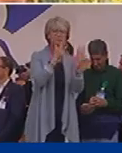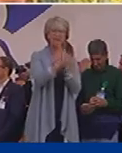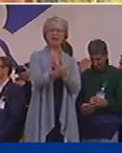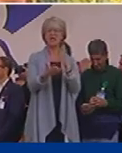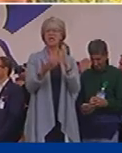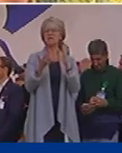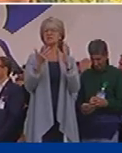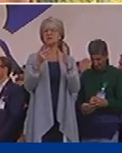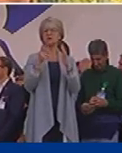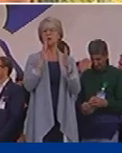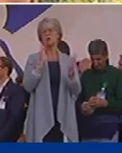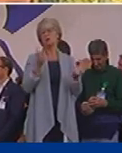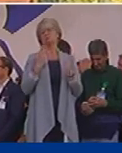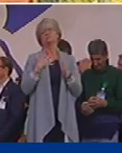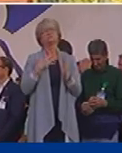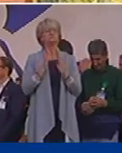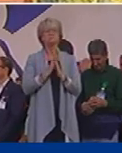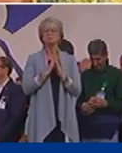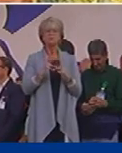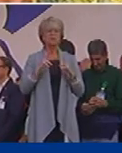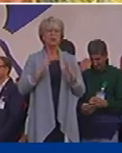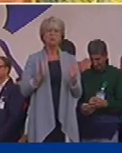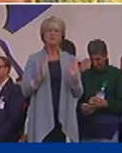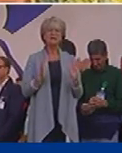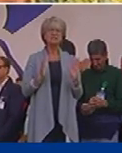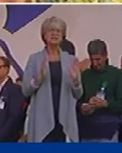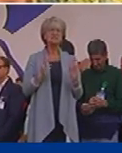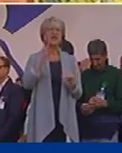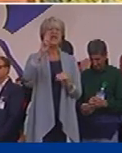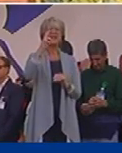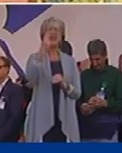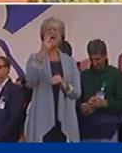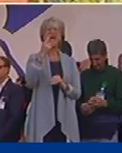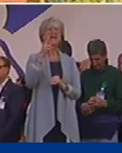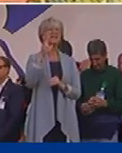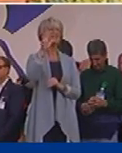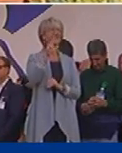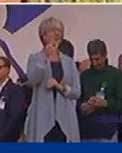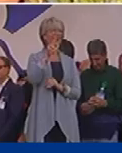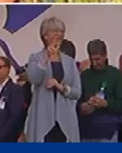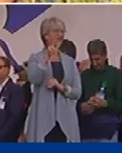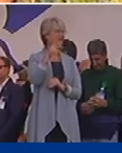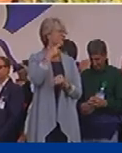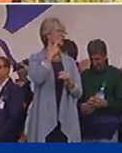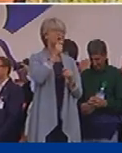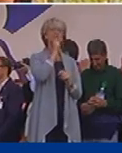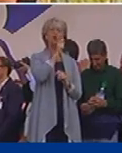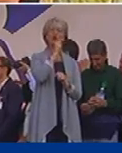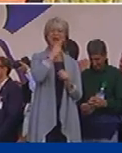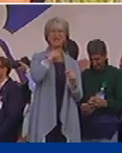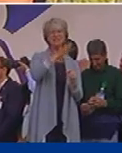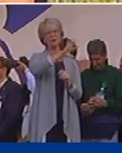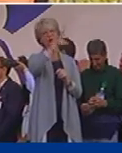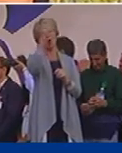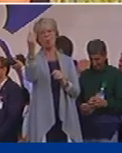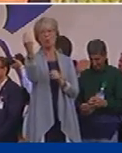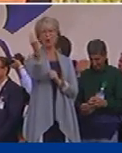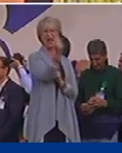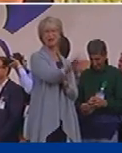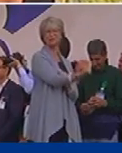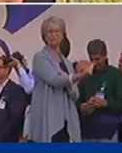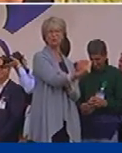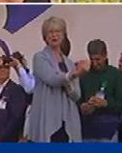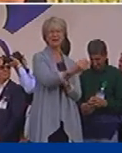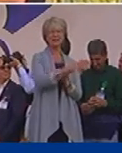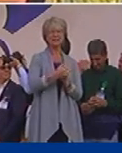Mamma mia che pazienza! Fortuna che su Rai 3 torna God Learner fra poco, così almeno